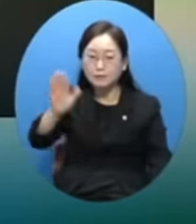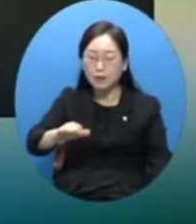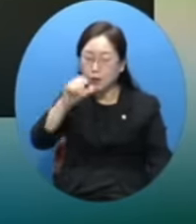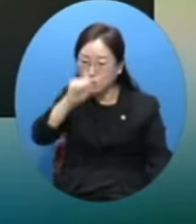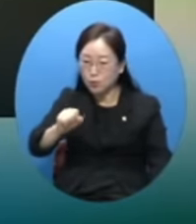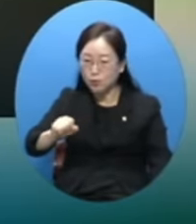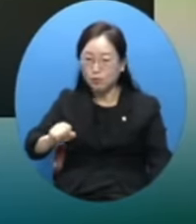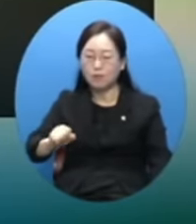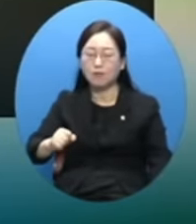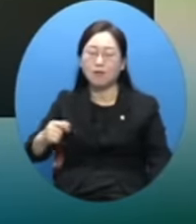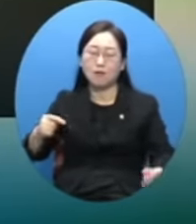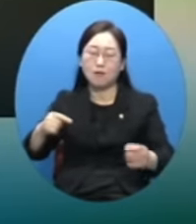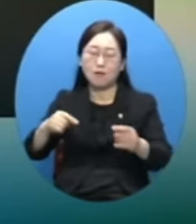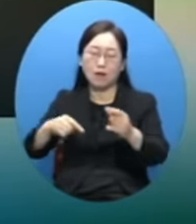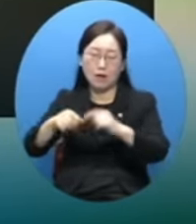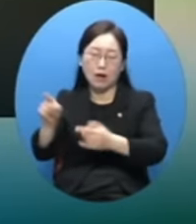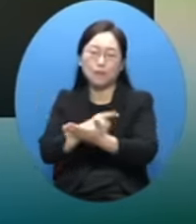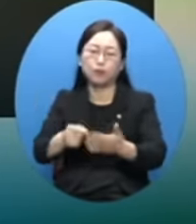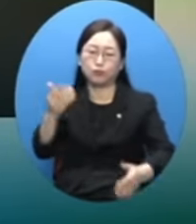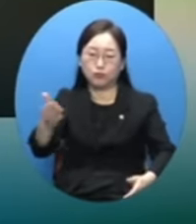제목으로 대서특필했습니다.